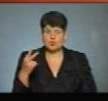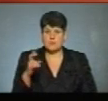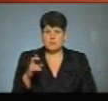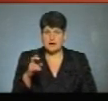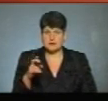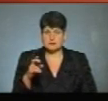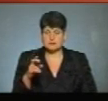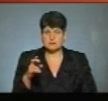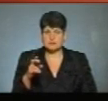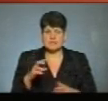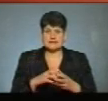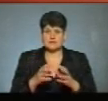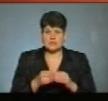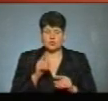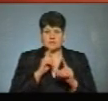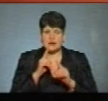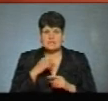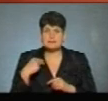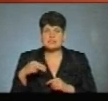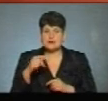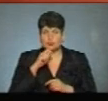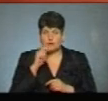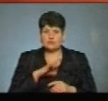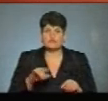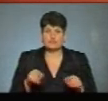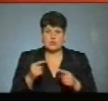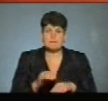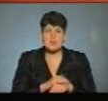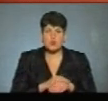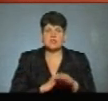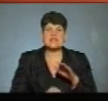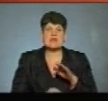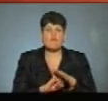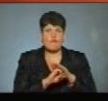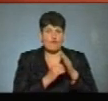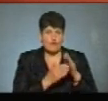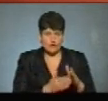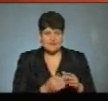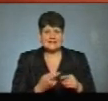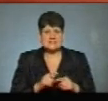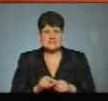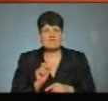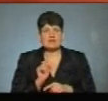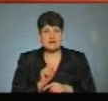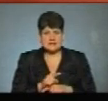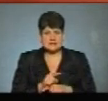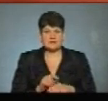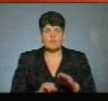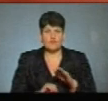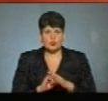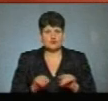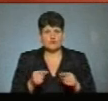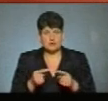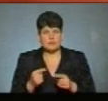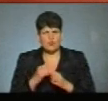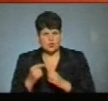неділю, 22 березня, за результатом наради з президентом України був створений так званий благодійний фонд. Чи це вказівка такі